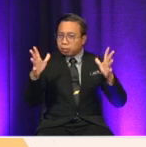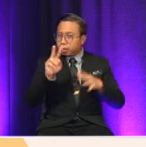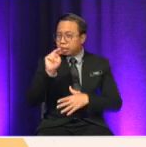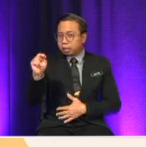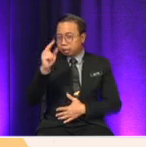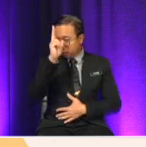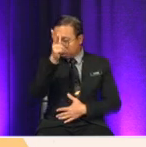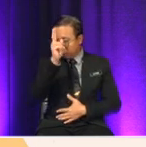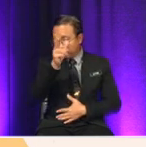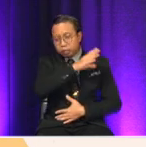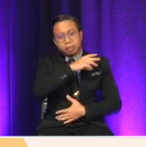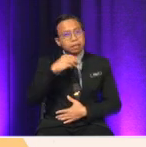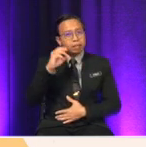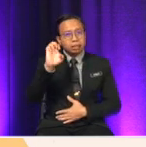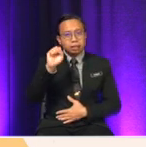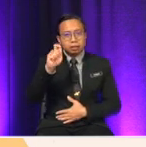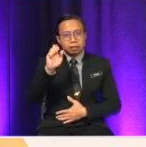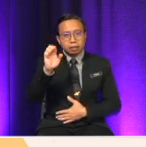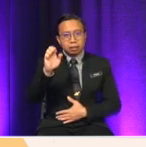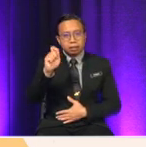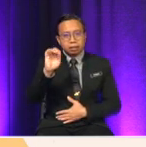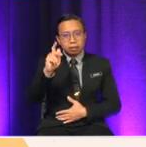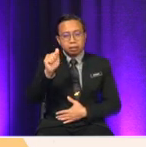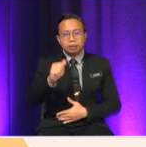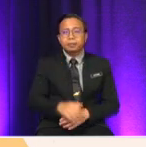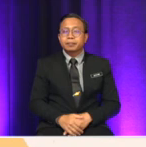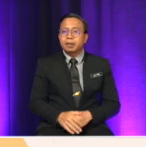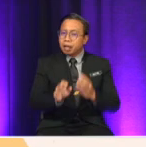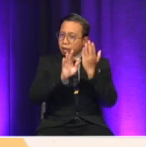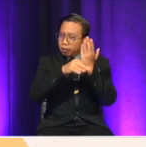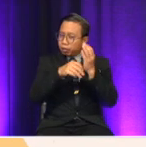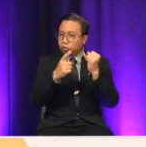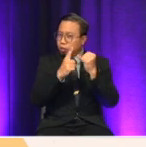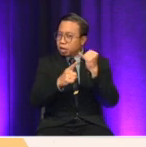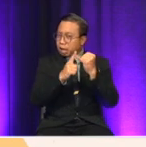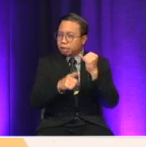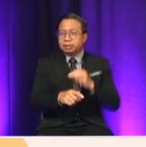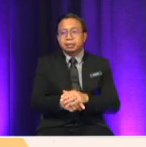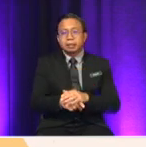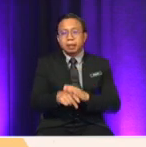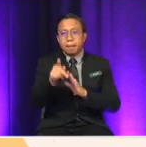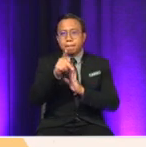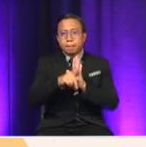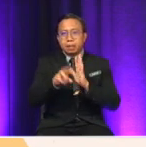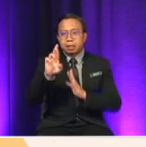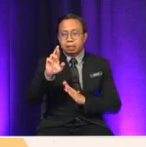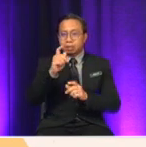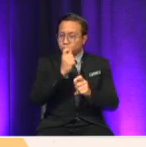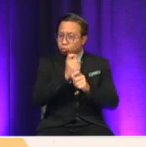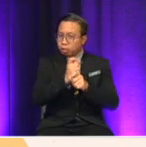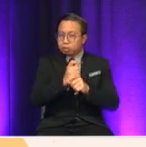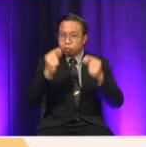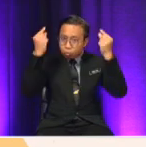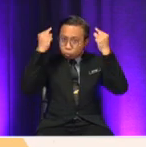dan estetika kanak-kanak tersebut. Dan faktor yang terakhir pada hari ini ialah peranan guru, di mana